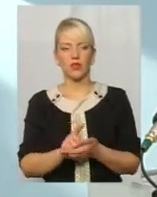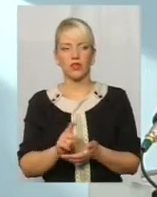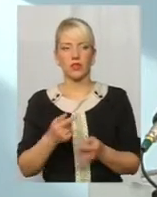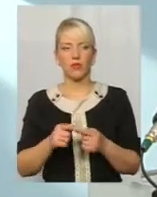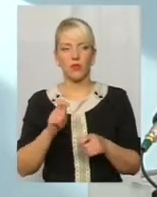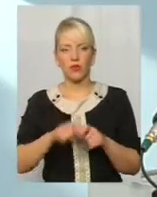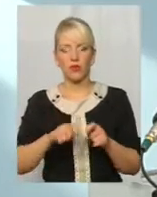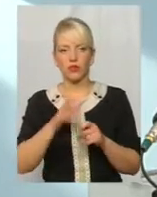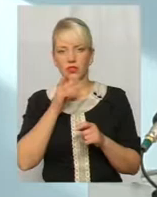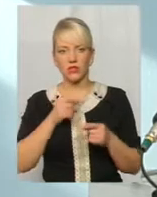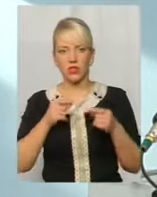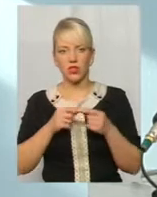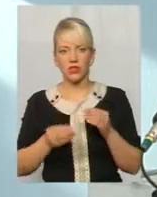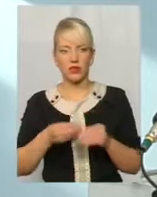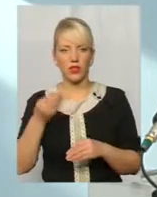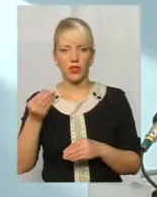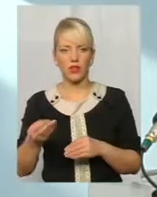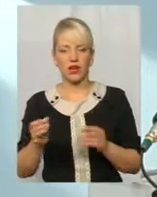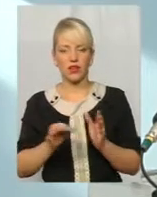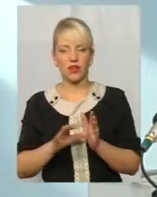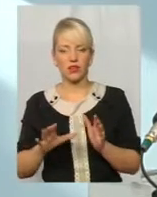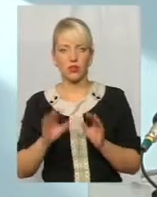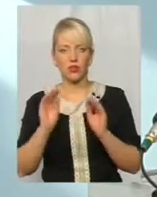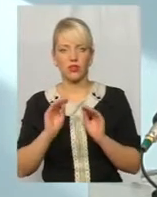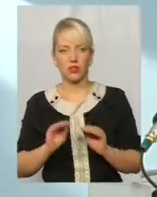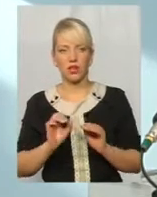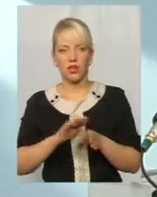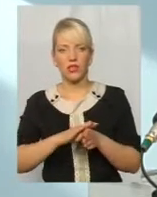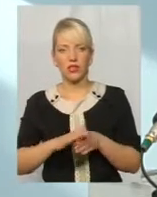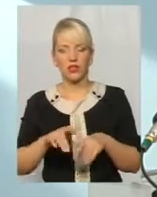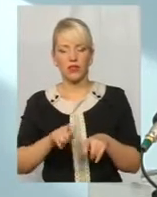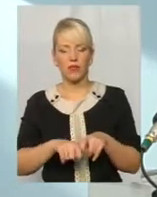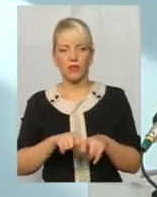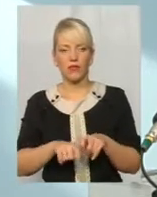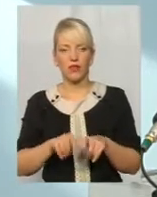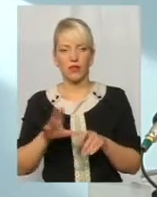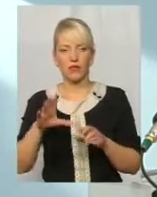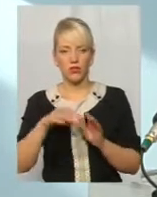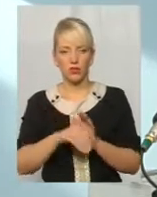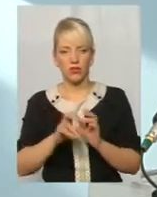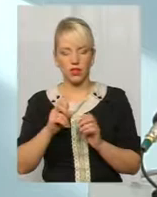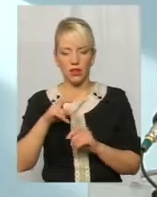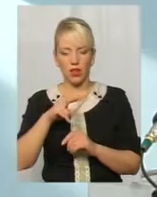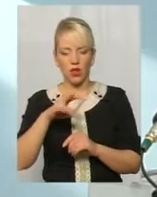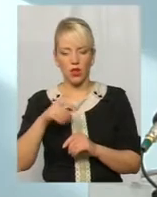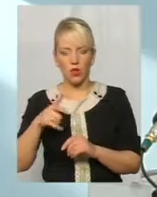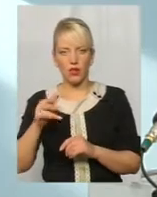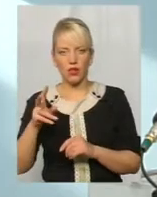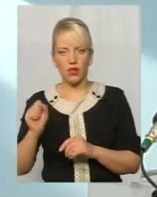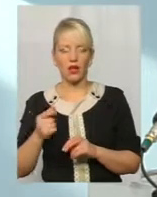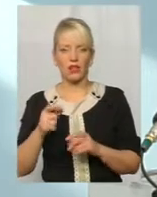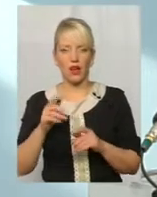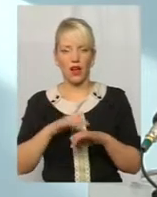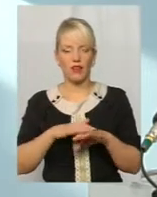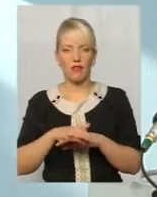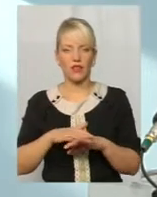перевіряти своєчасність подання електронної декларації, а здійснювати перевірку, в тому числі на логічний та арифметичний контроль і